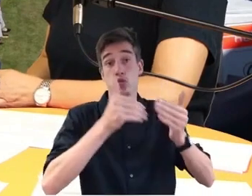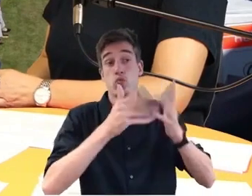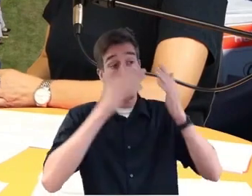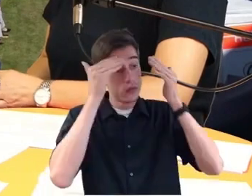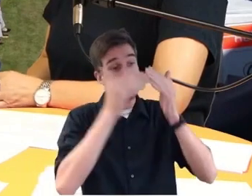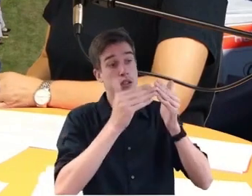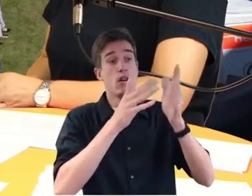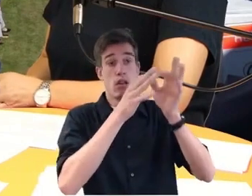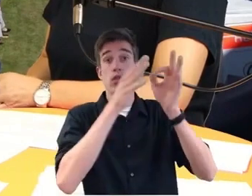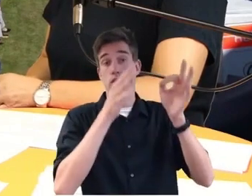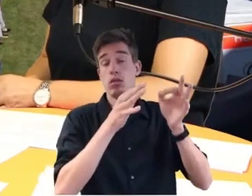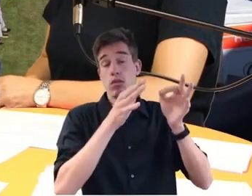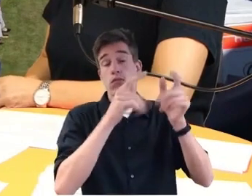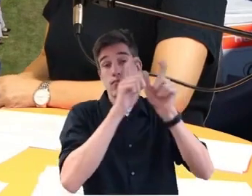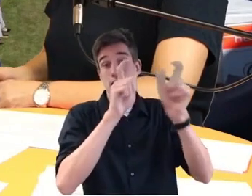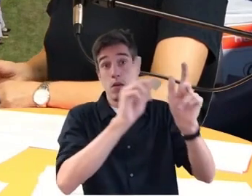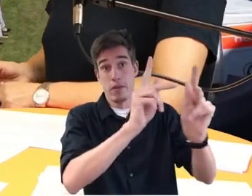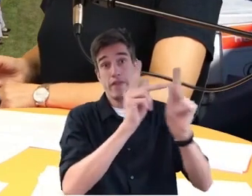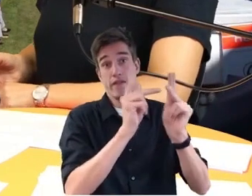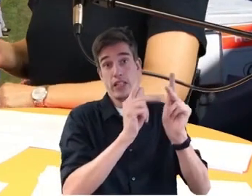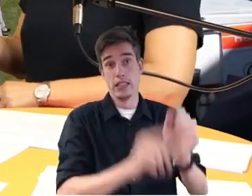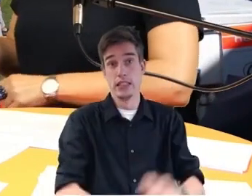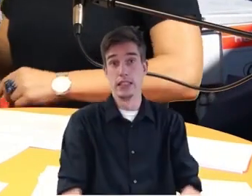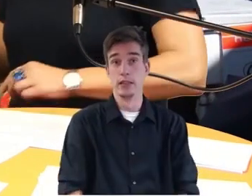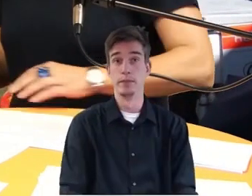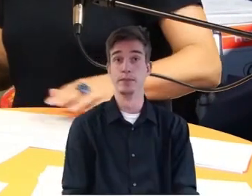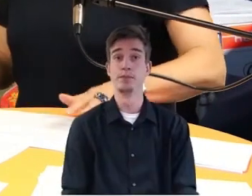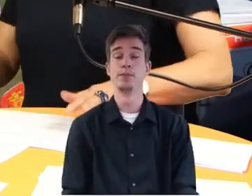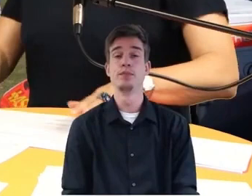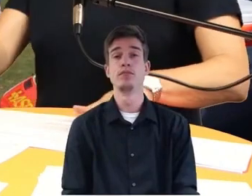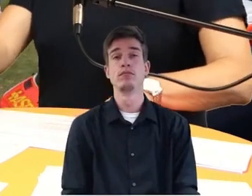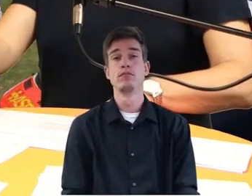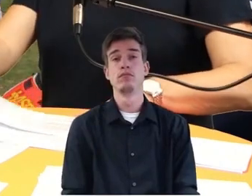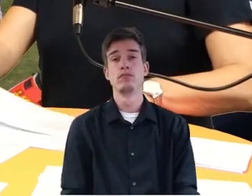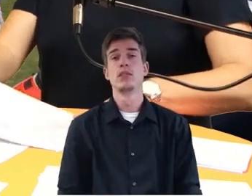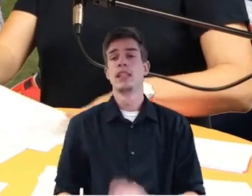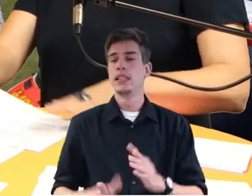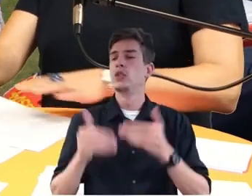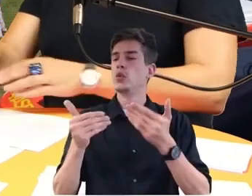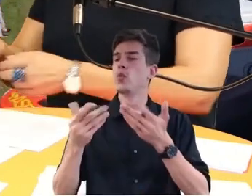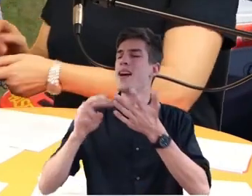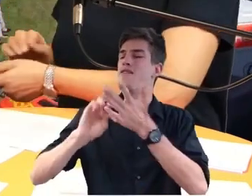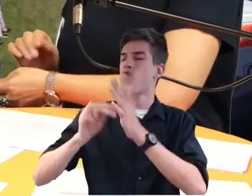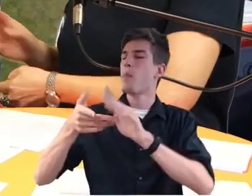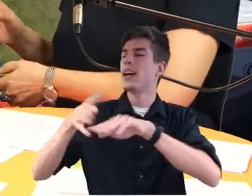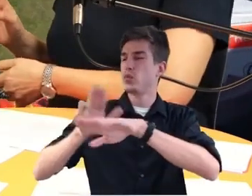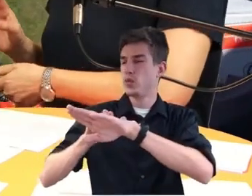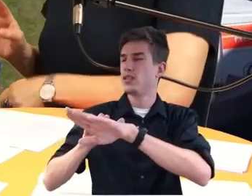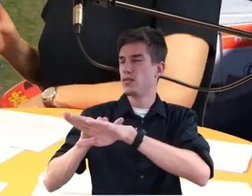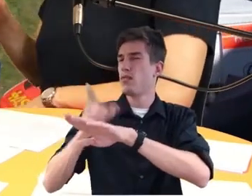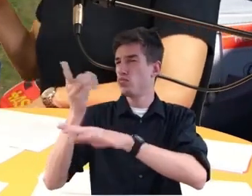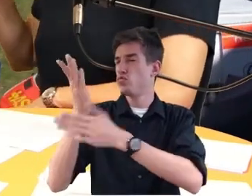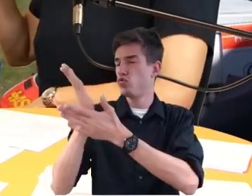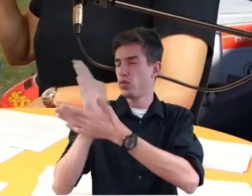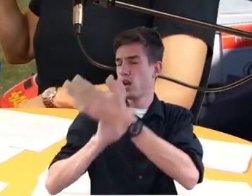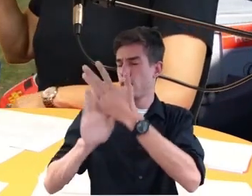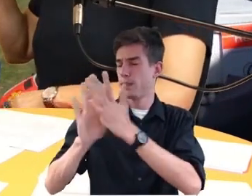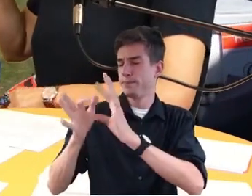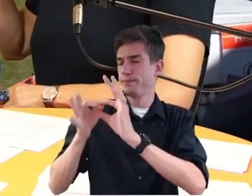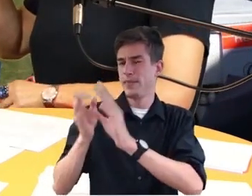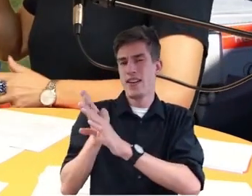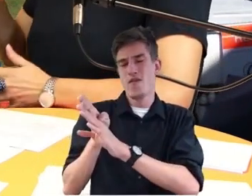wichtig genau das heißt aber auch für wo du jetzt die lange vorbereitungszeit angesprochen hast